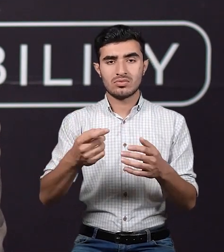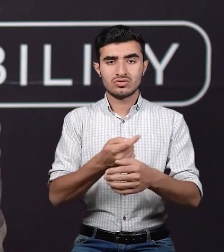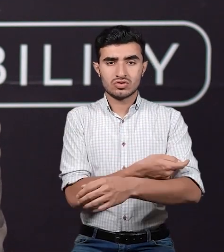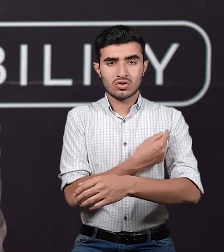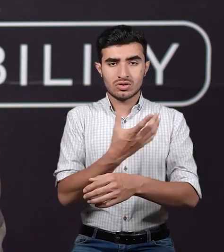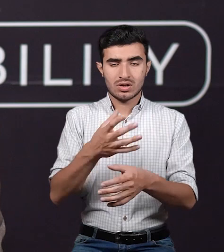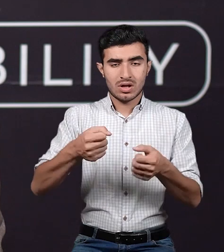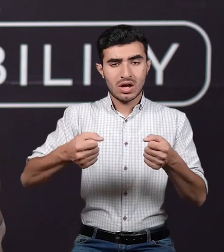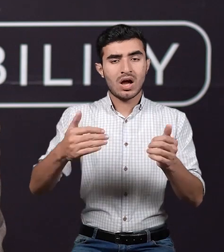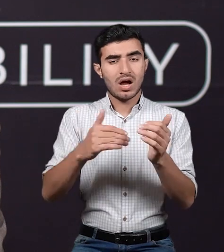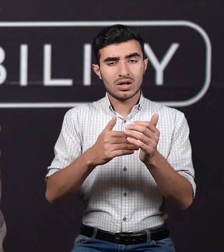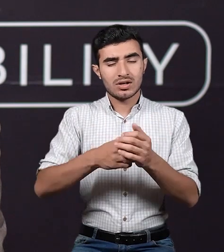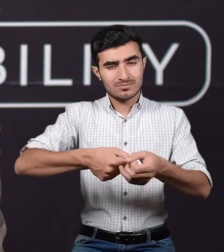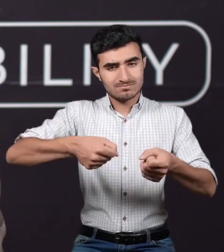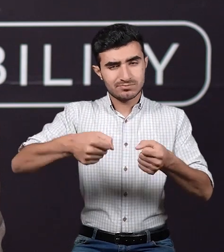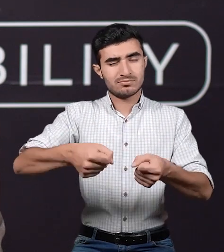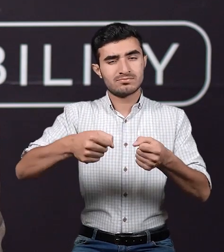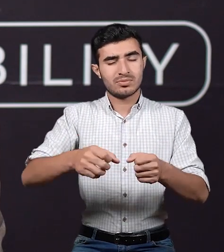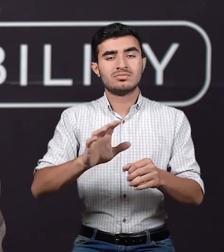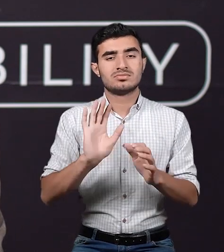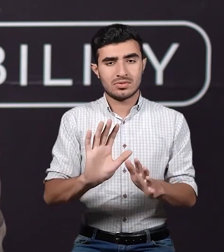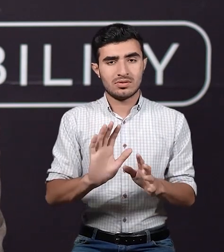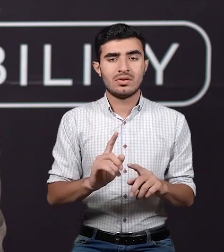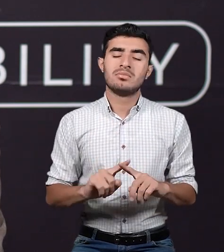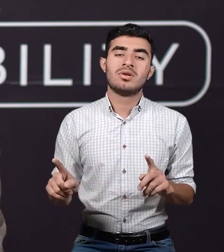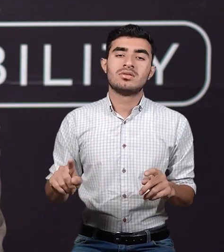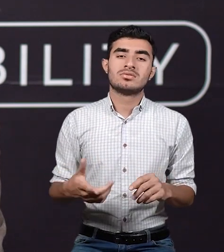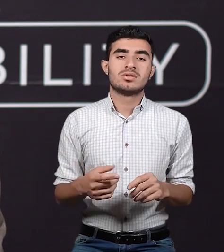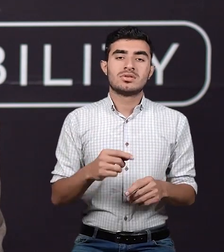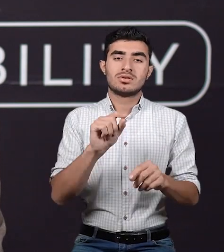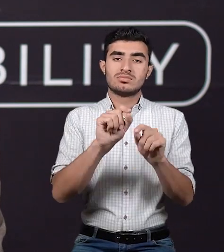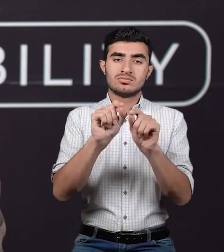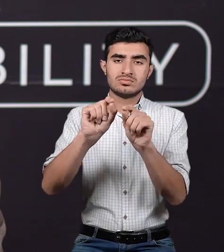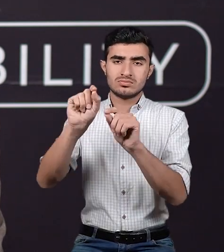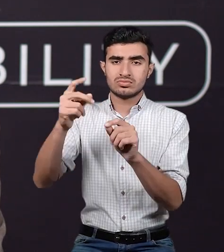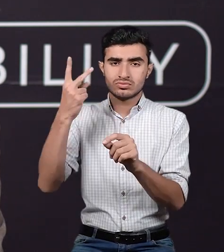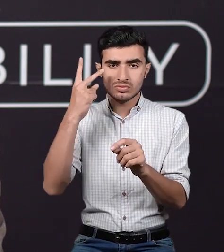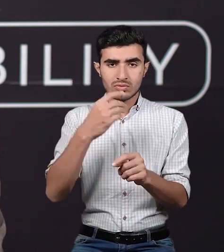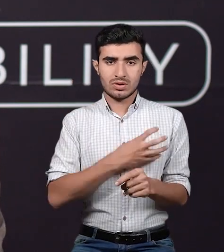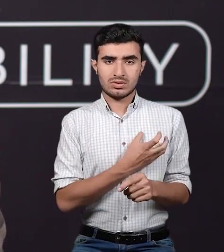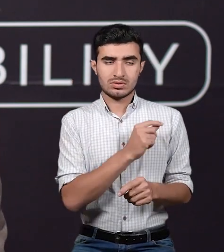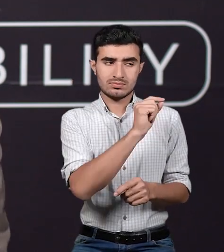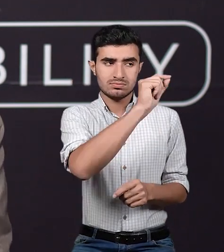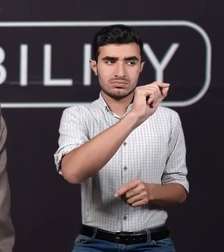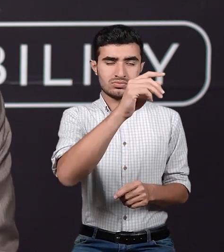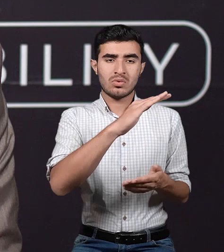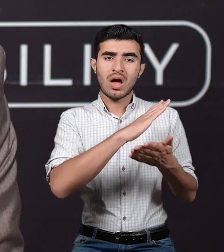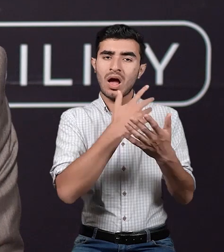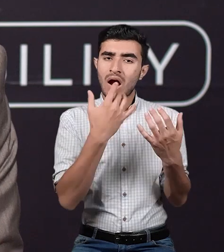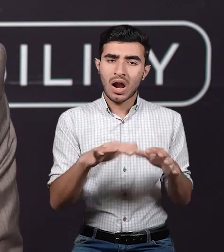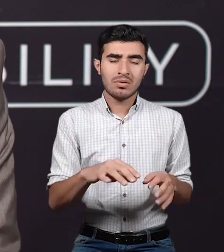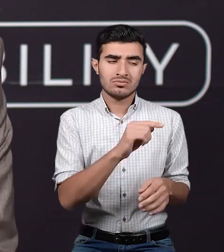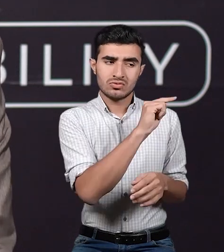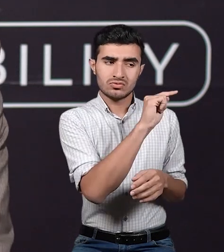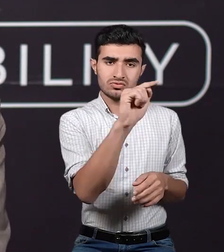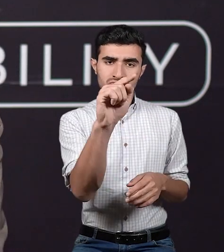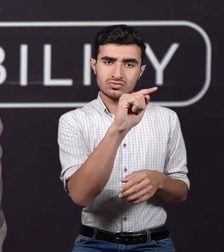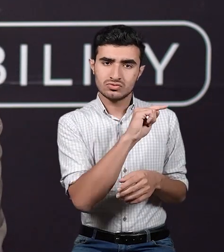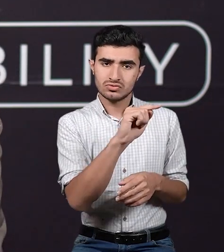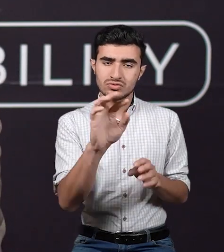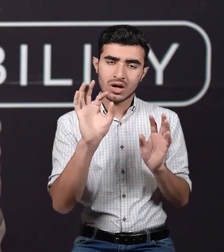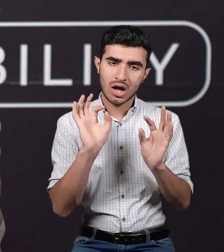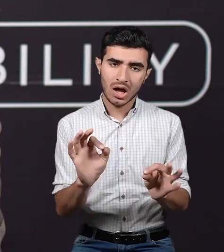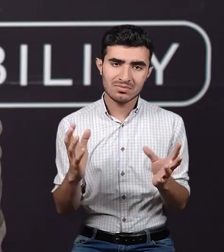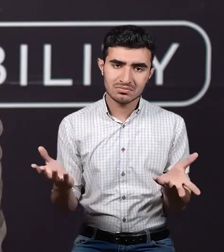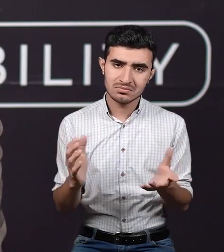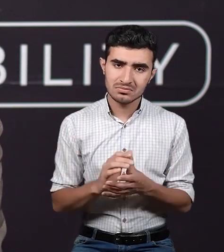سے وقفے سے دباؤ ڈال رہے تھے، مگر مانیٹر پر لگے تمام اچھے اشارے نوجوان کی زندگی سے کوسوں دور